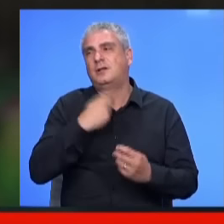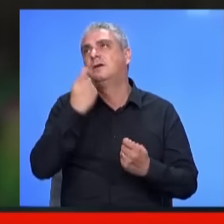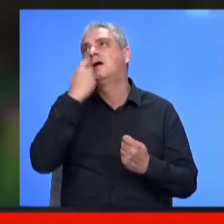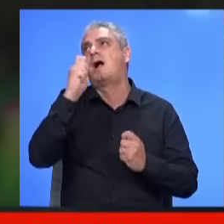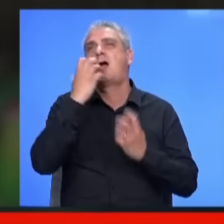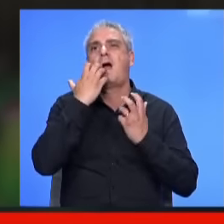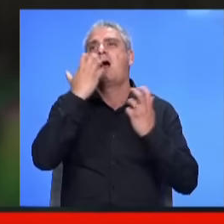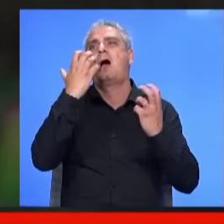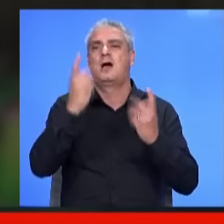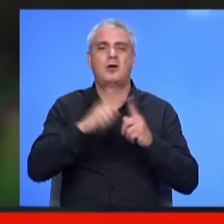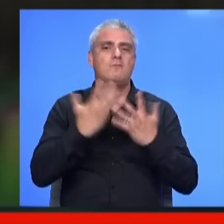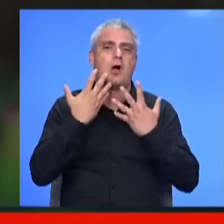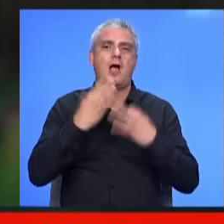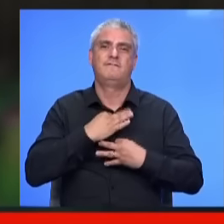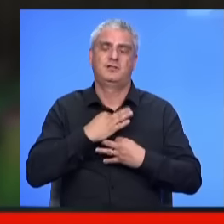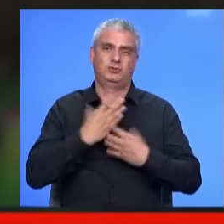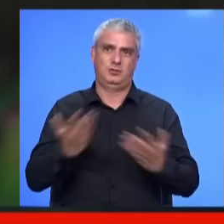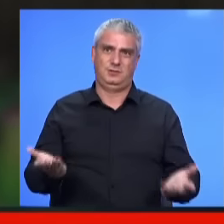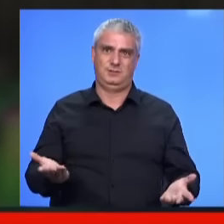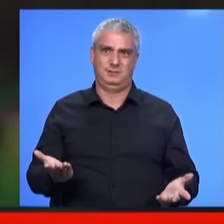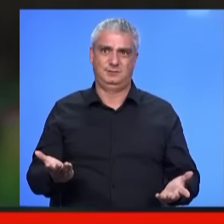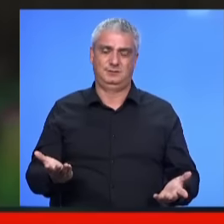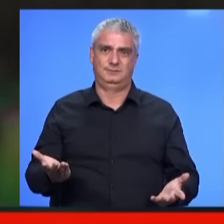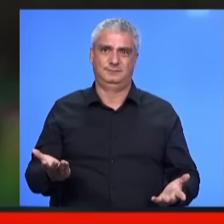אוויר לנשימה של הילד הזה.